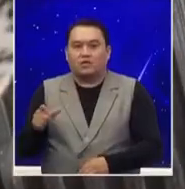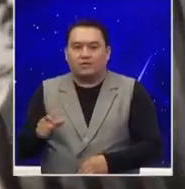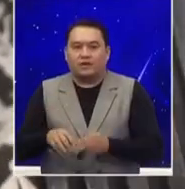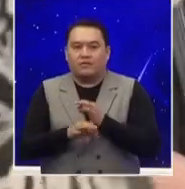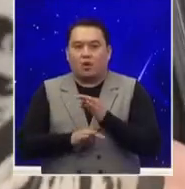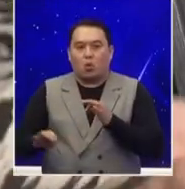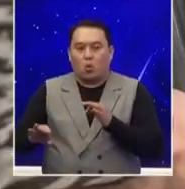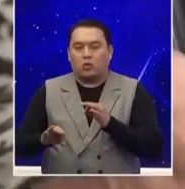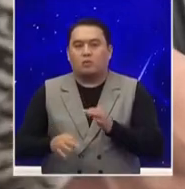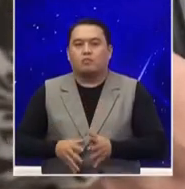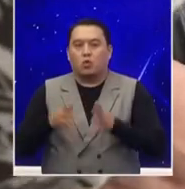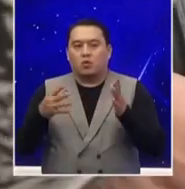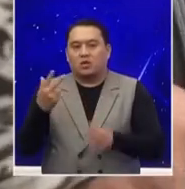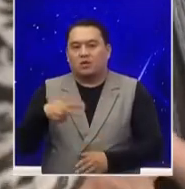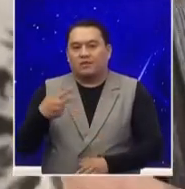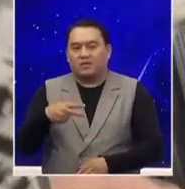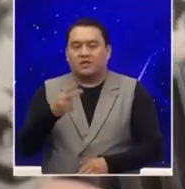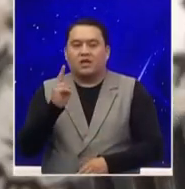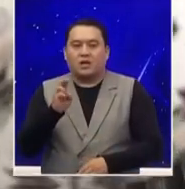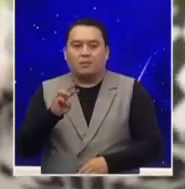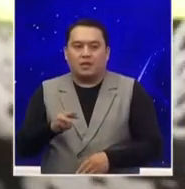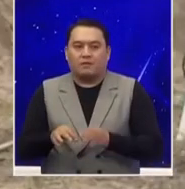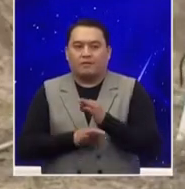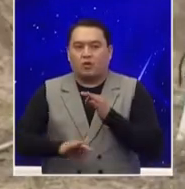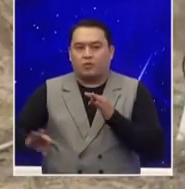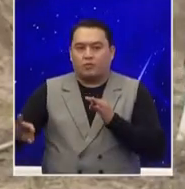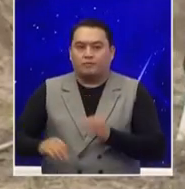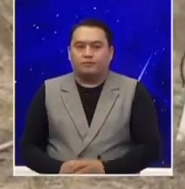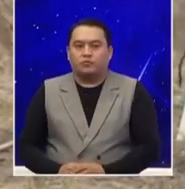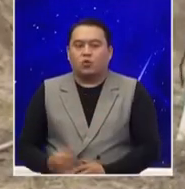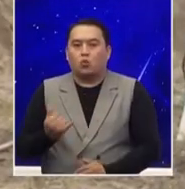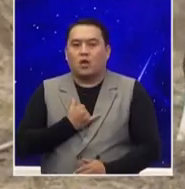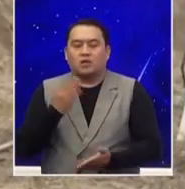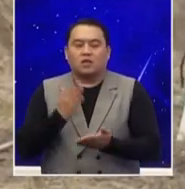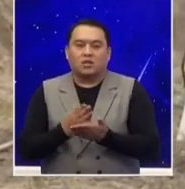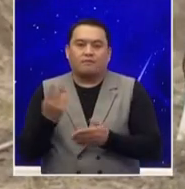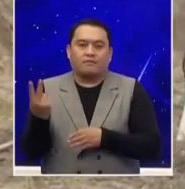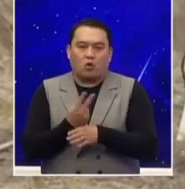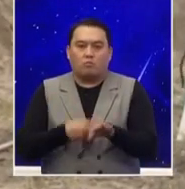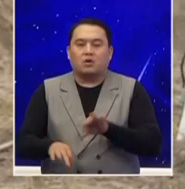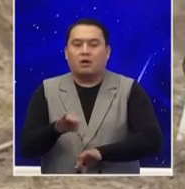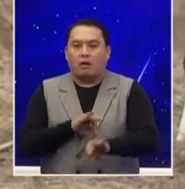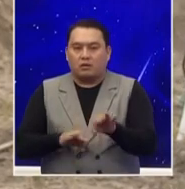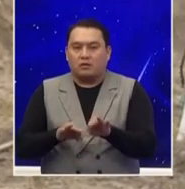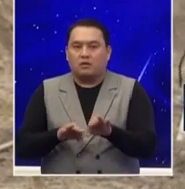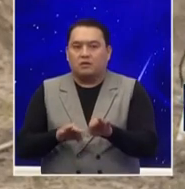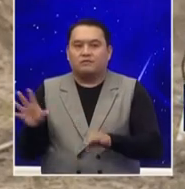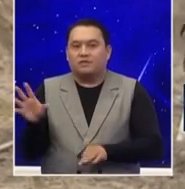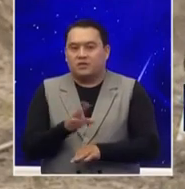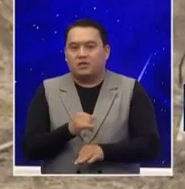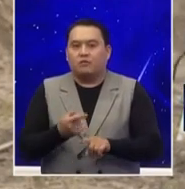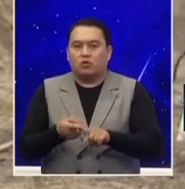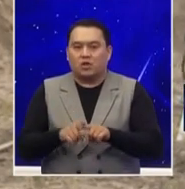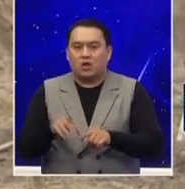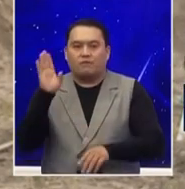траншей уложено более 20 километров трубопровода существует еще проект второго этапа где все вот эти